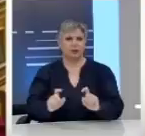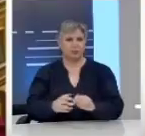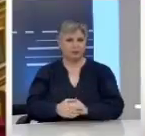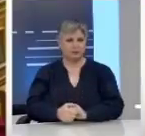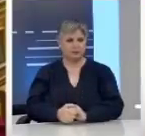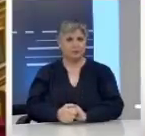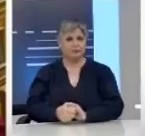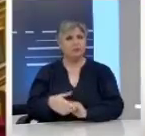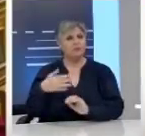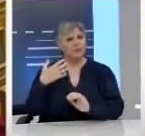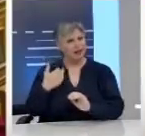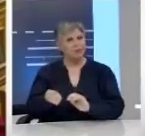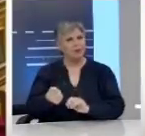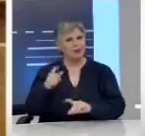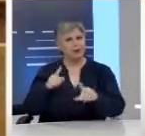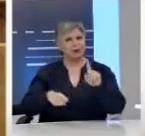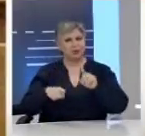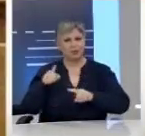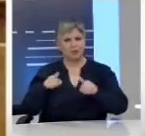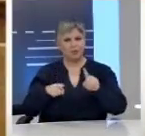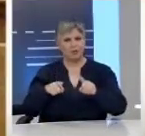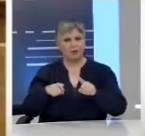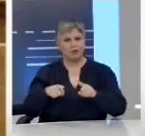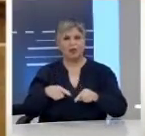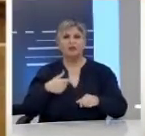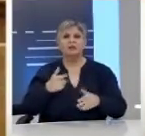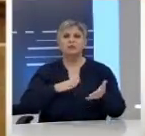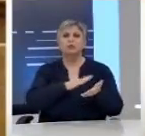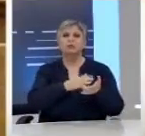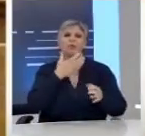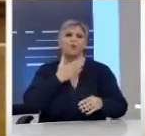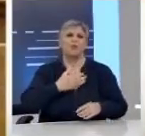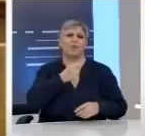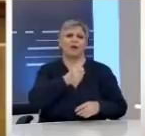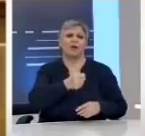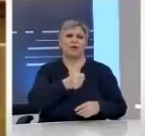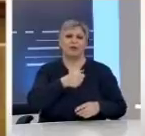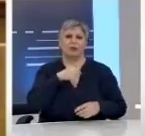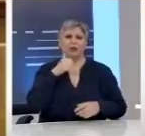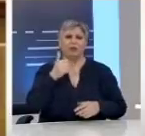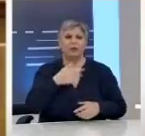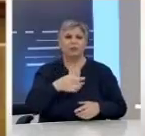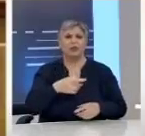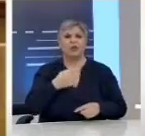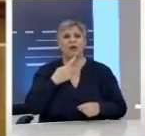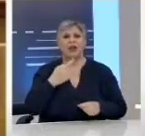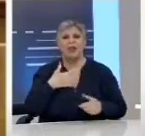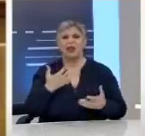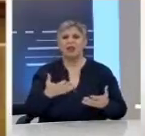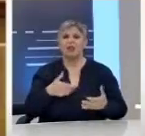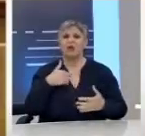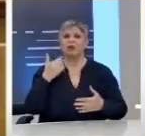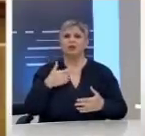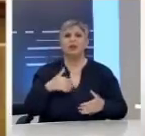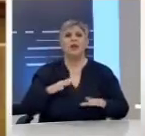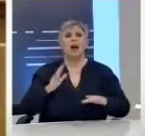Υπήρξαν ακραίες φωνές από την πλευρά της Εκκλησίας περί αποκλεισμού βουλευτών από τις εκκλησίες που